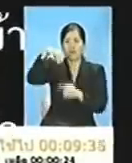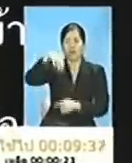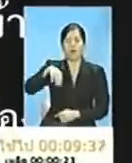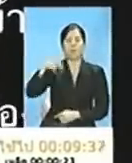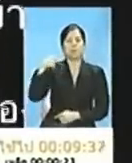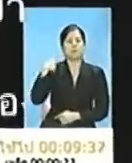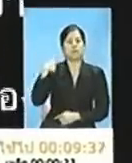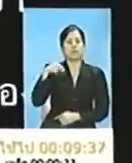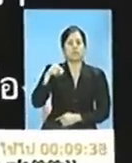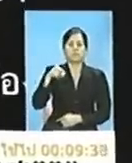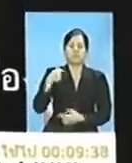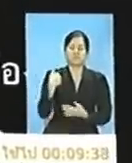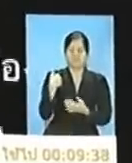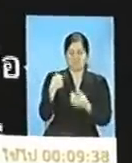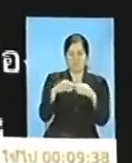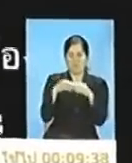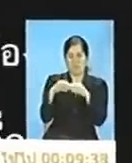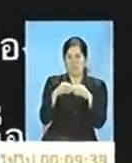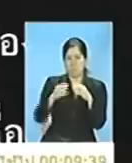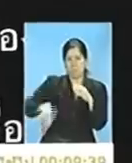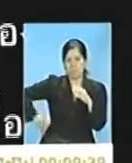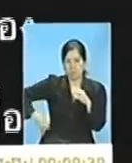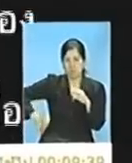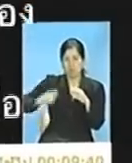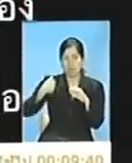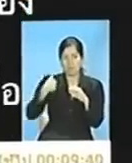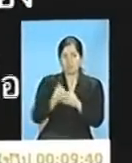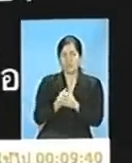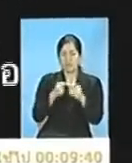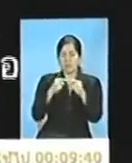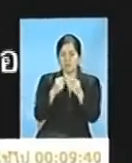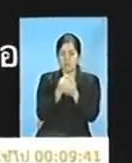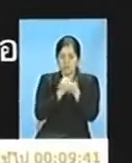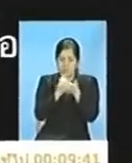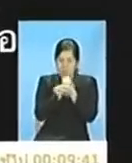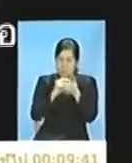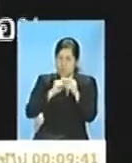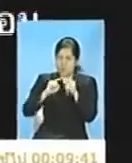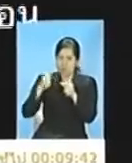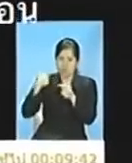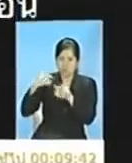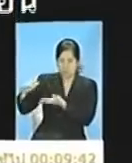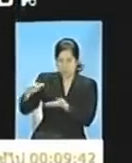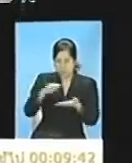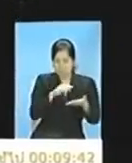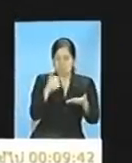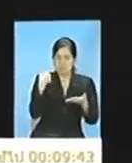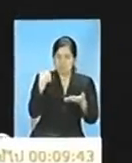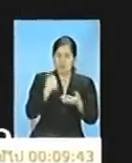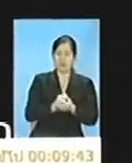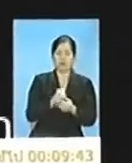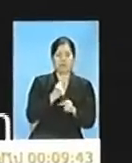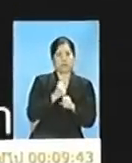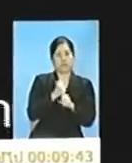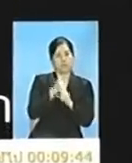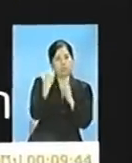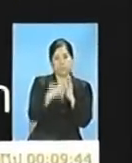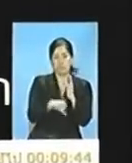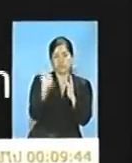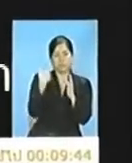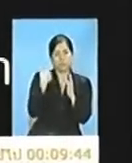จำนวนมากลักลอบมาพร้อมกับสินค้าเถื่อนยาเสพติดอาวุธเถื่อนเขมรมุสลิมเข้าออกฮะเดินพาเลทกันเ